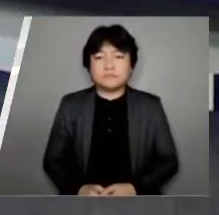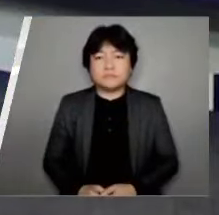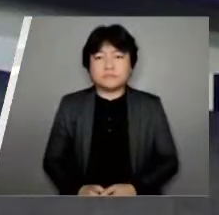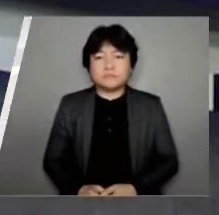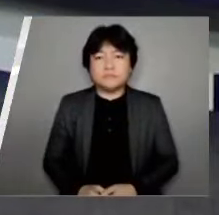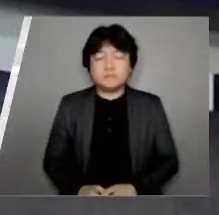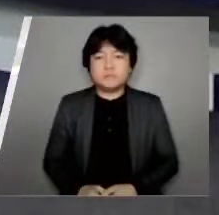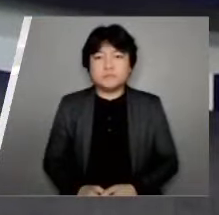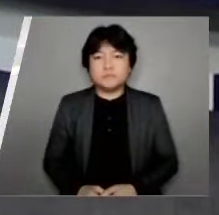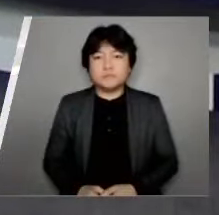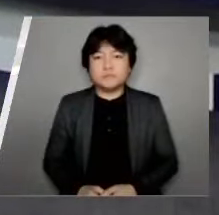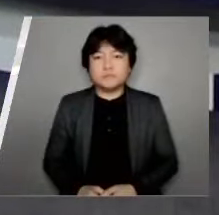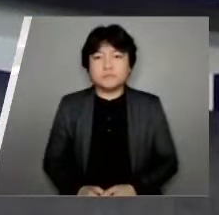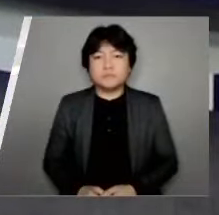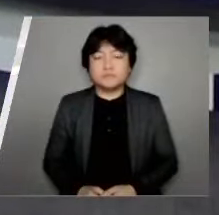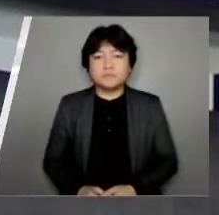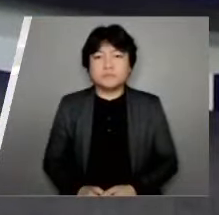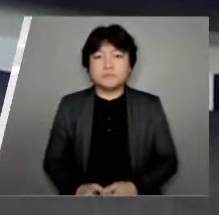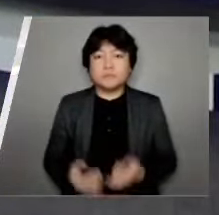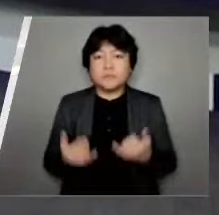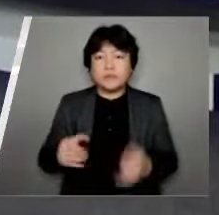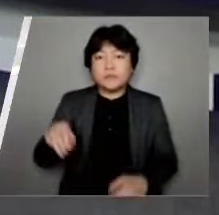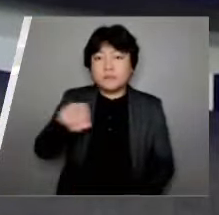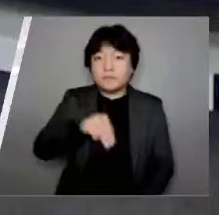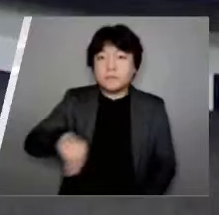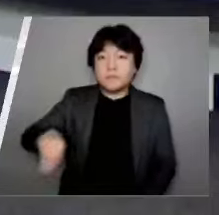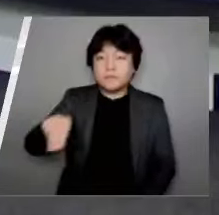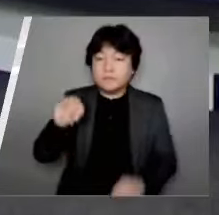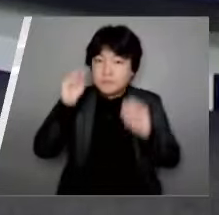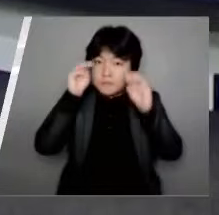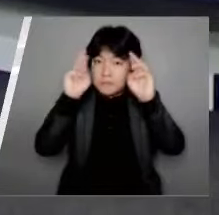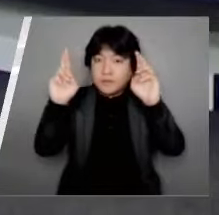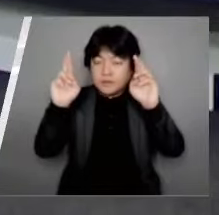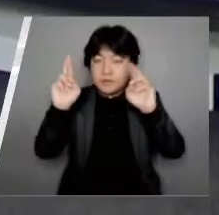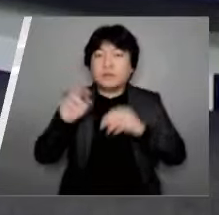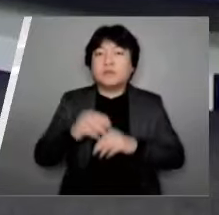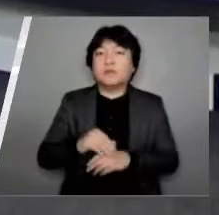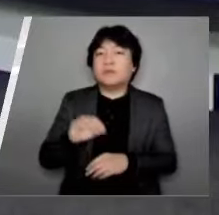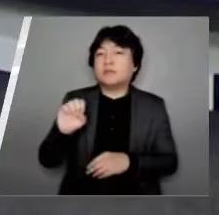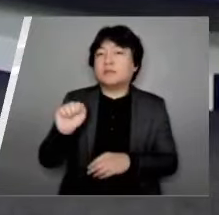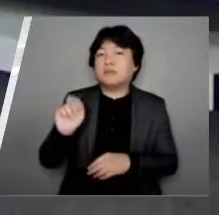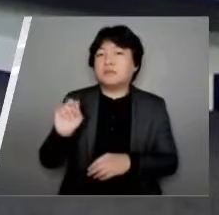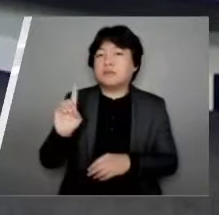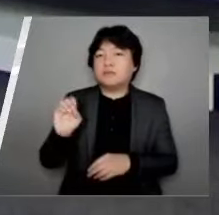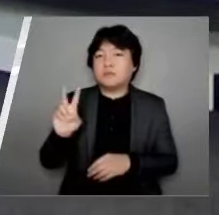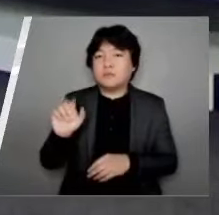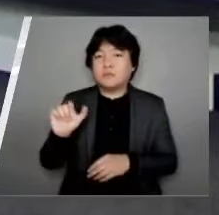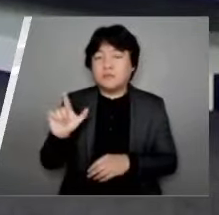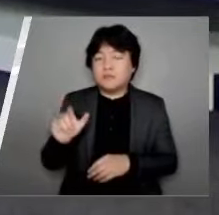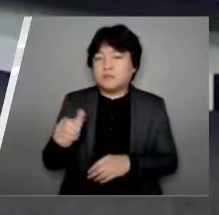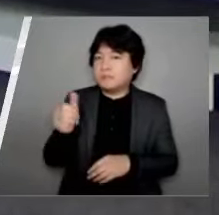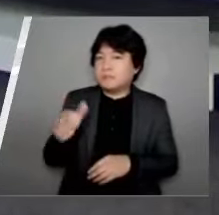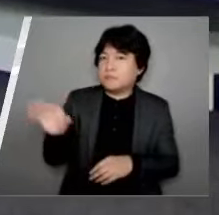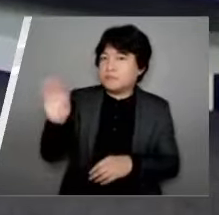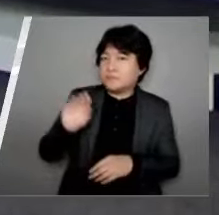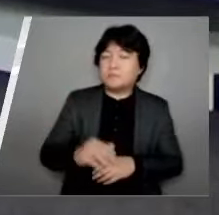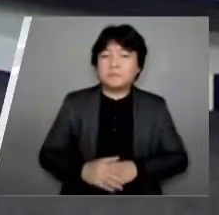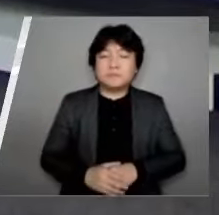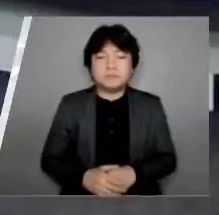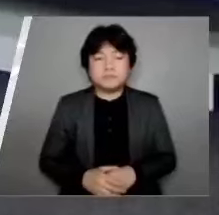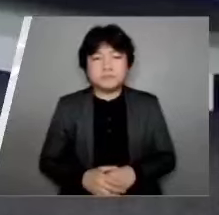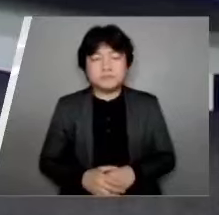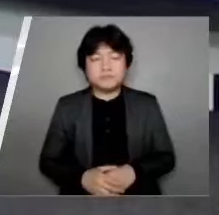Makakausap naman natin si Malabon Mayor Jeannie Sandoval. Magandang gabi, Mayor Sandoval. Si Atom Araulio po ito. Magandang